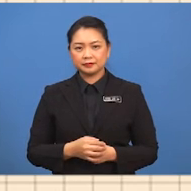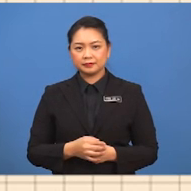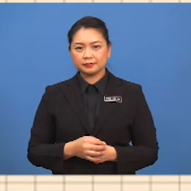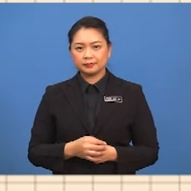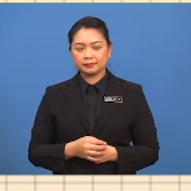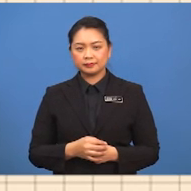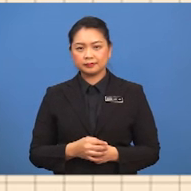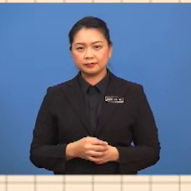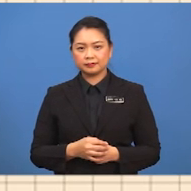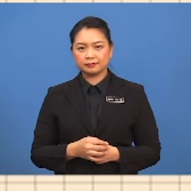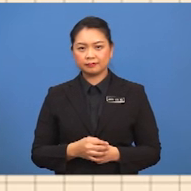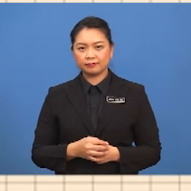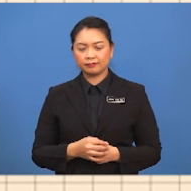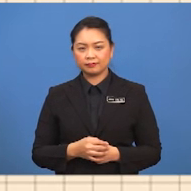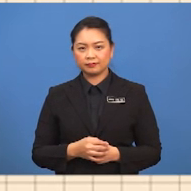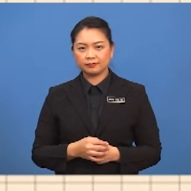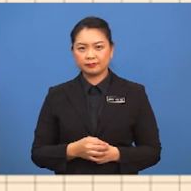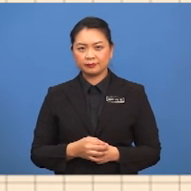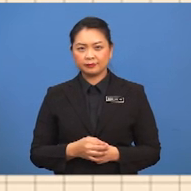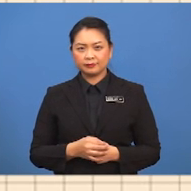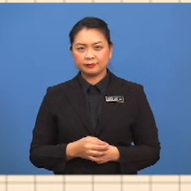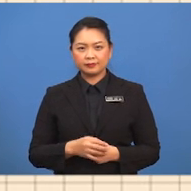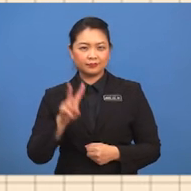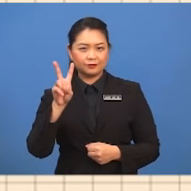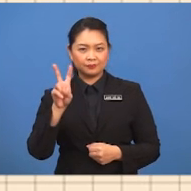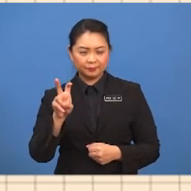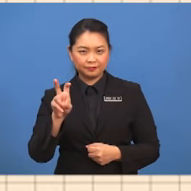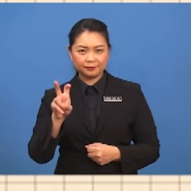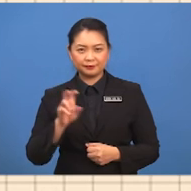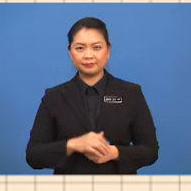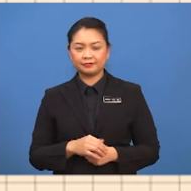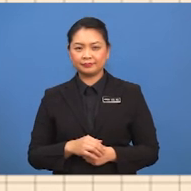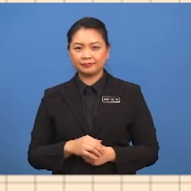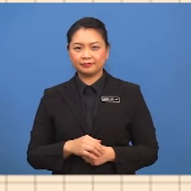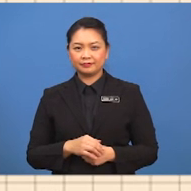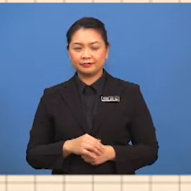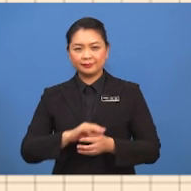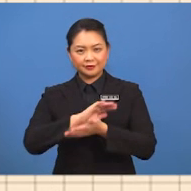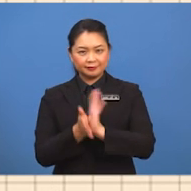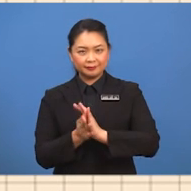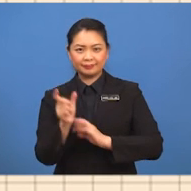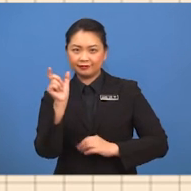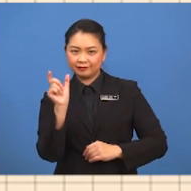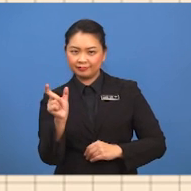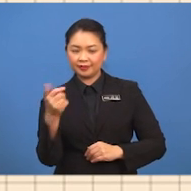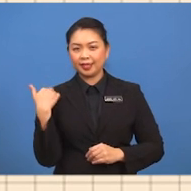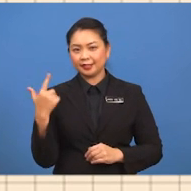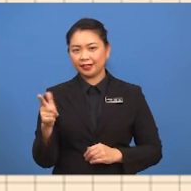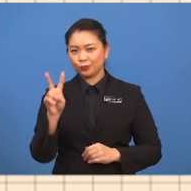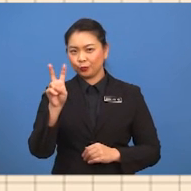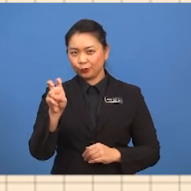90 tolak 70 ialah 20. Maka julat ialah